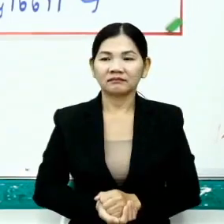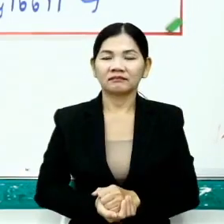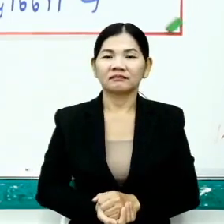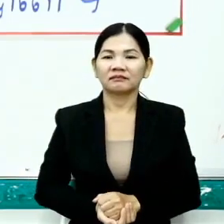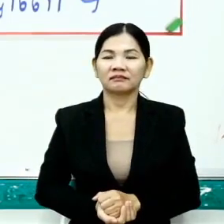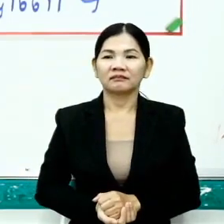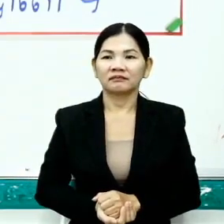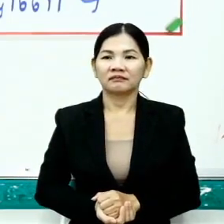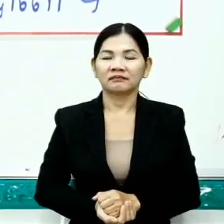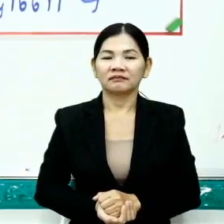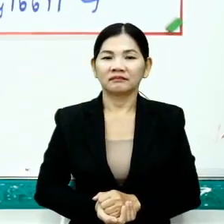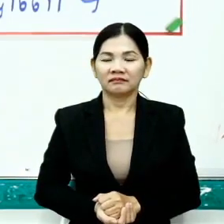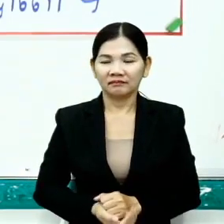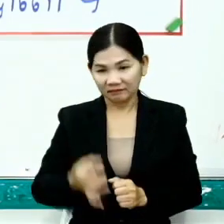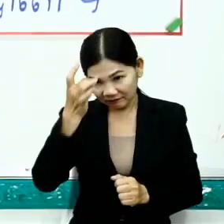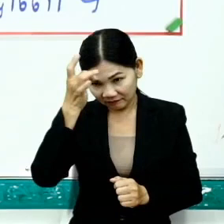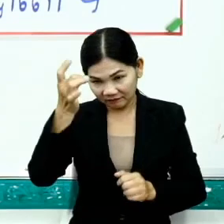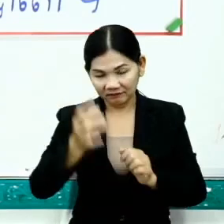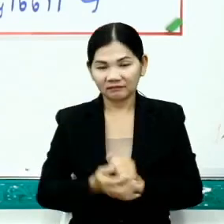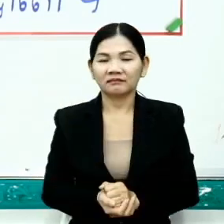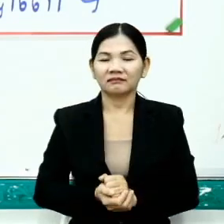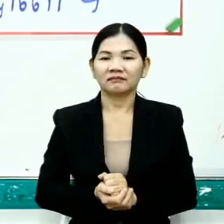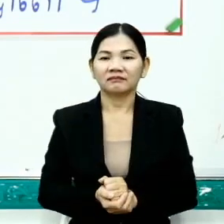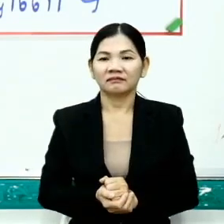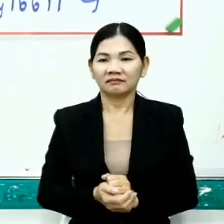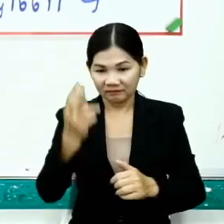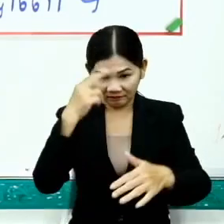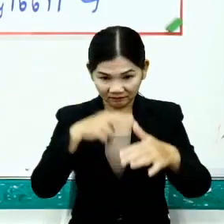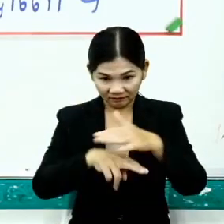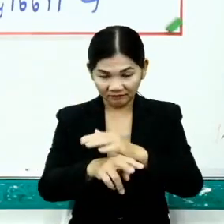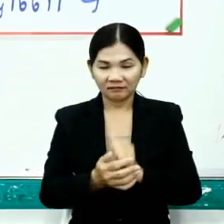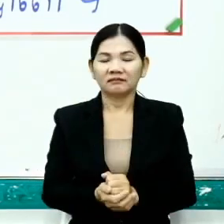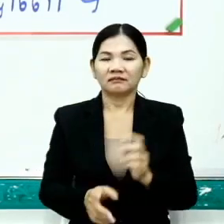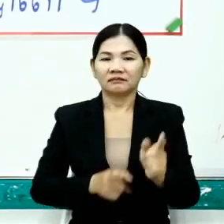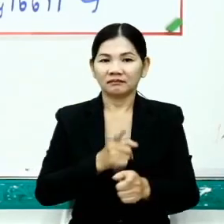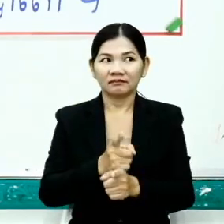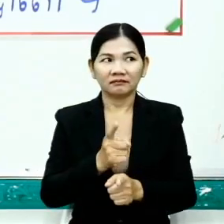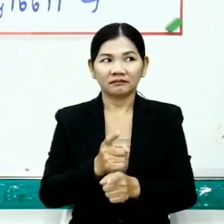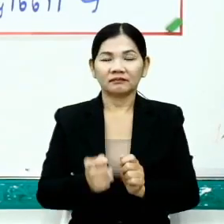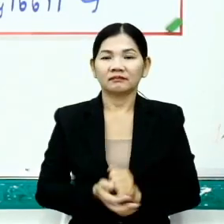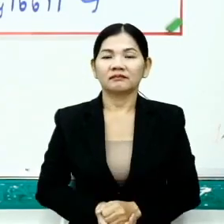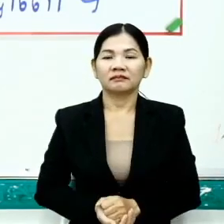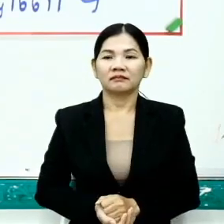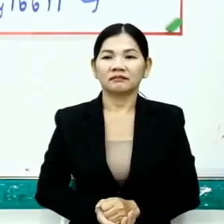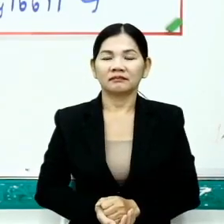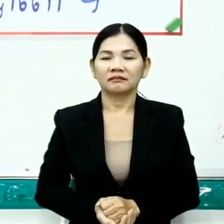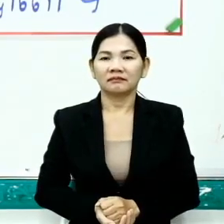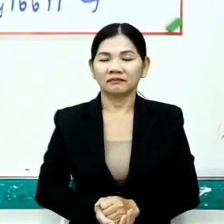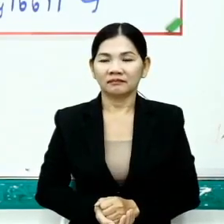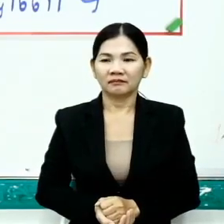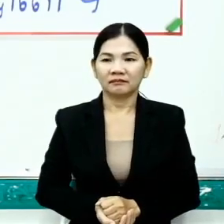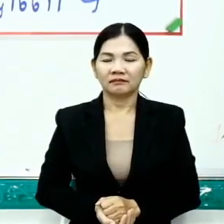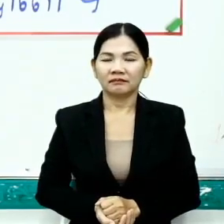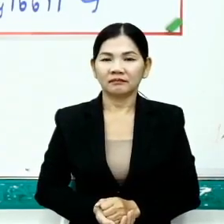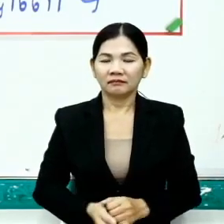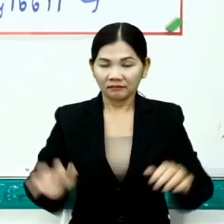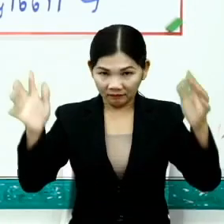ងអស់គ្នាដែរពូកែពូកែណាចេះទូទាយសាច់រឿងសាច់រឿងរបស់យើងទៀតត្រៀមទទួលទាំងដែរអស់ចាពីអ្ន